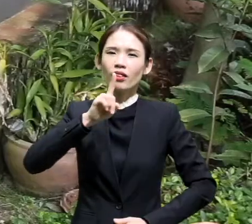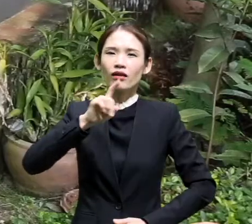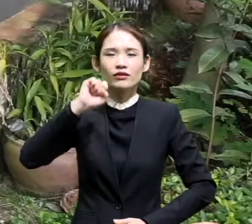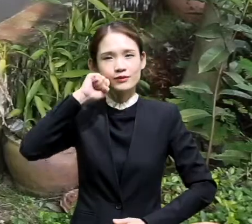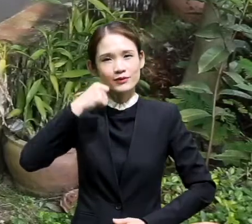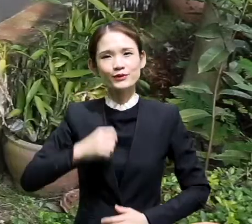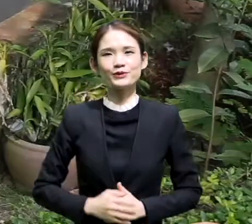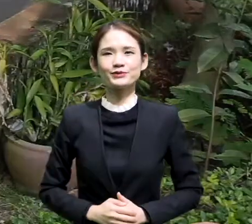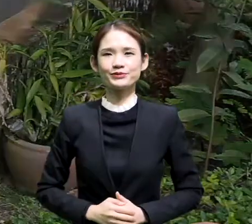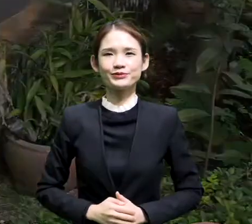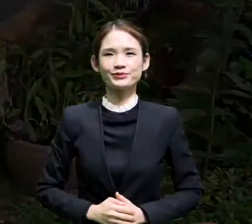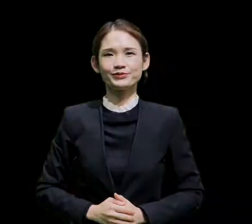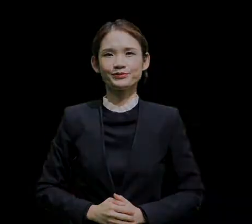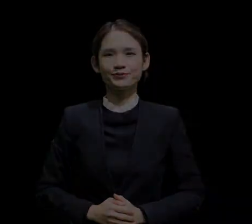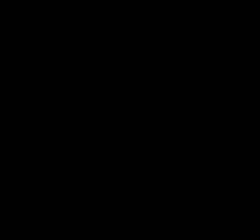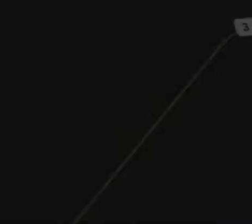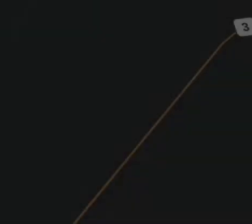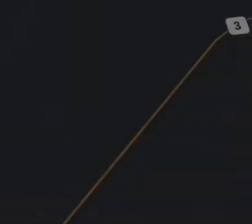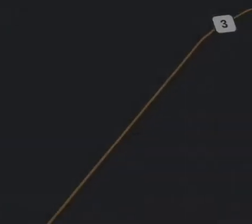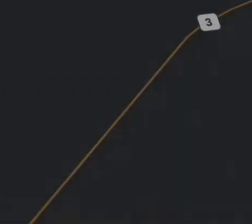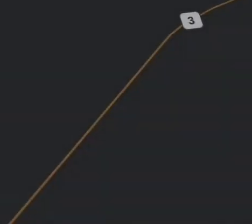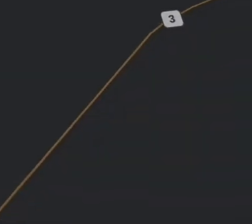안 나왔었어요.